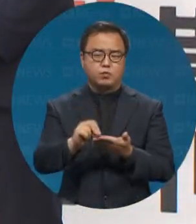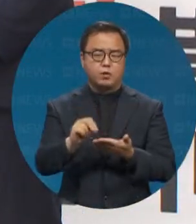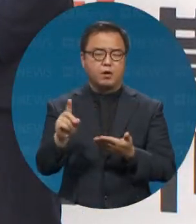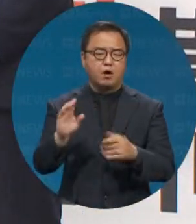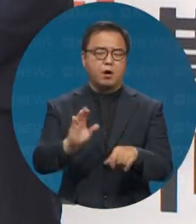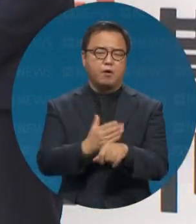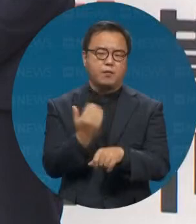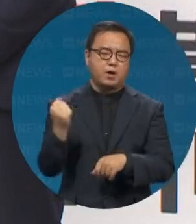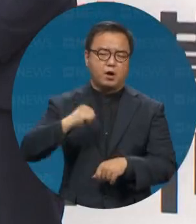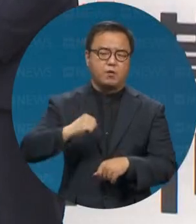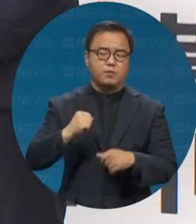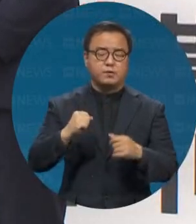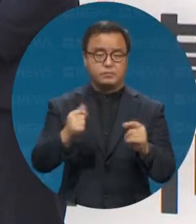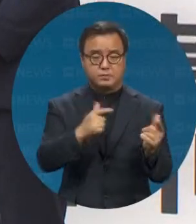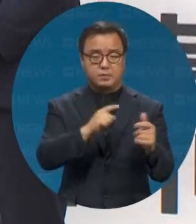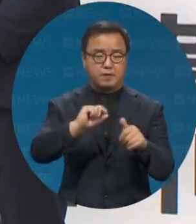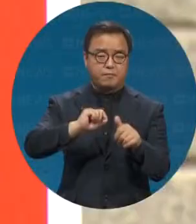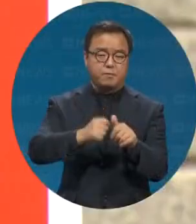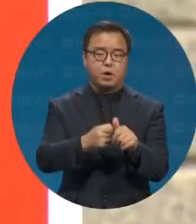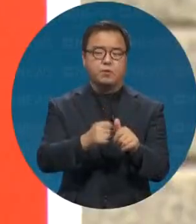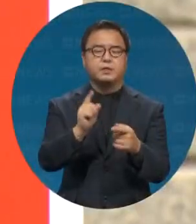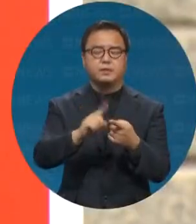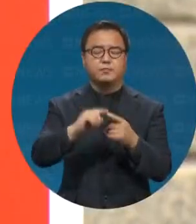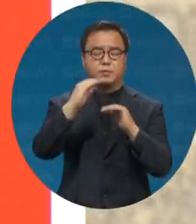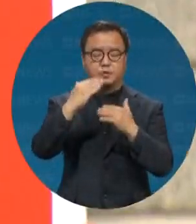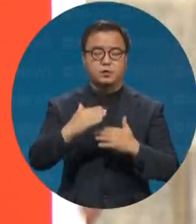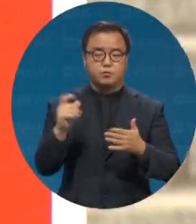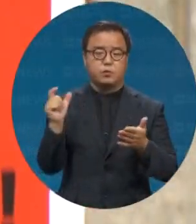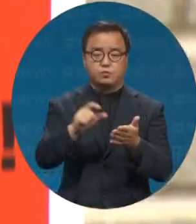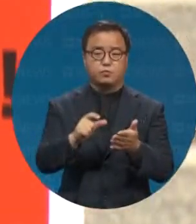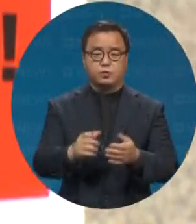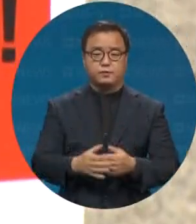실효성을 높이는 내용도 포함됐습니다 ebs 송 성 아닙니다